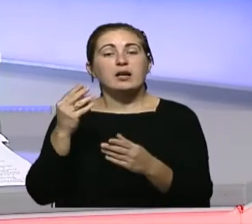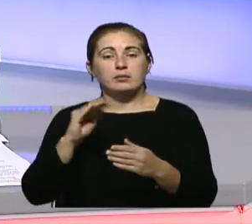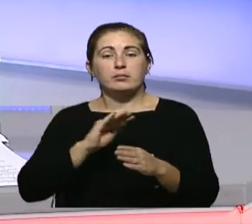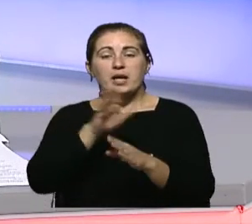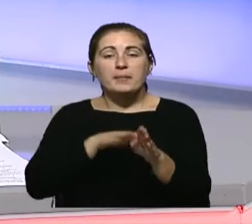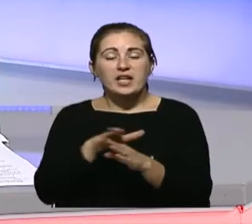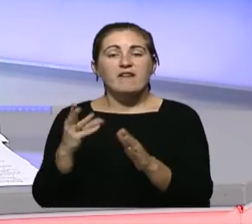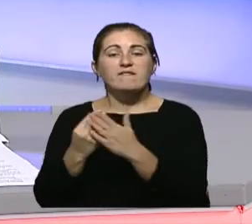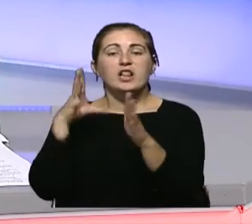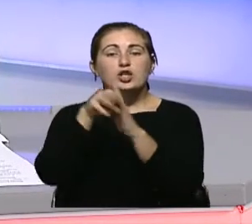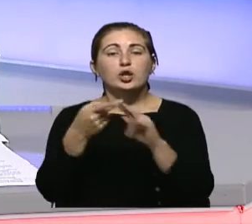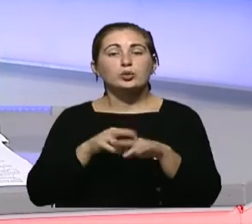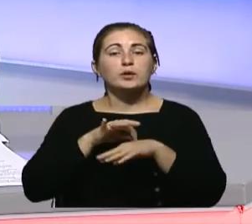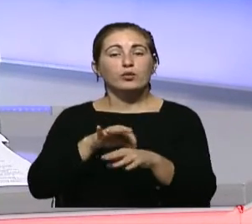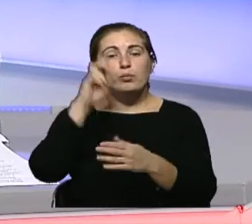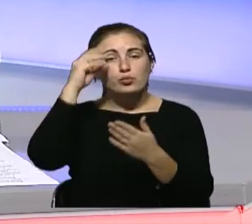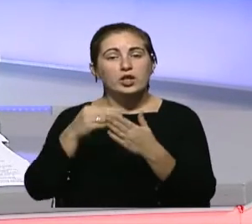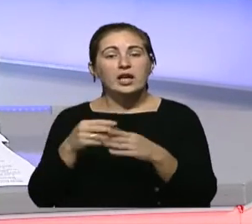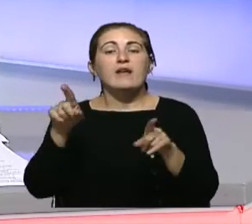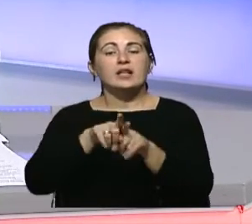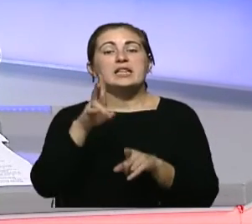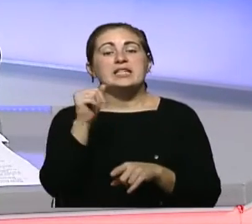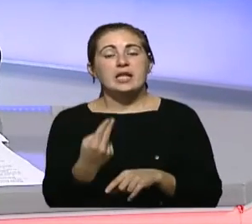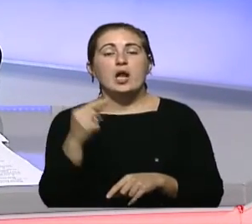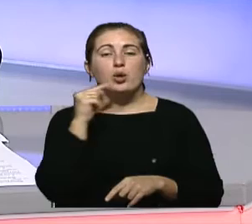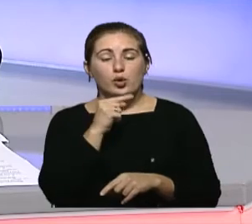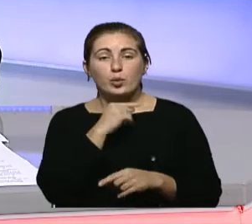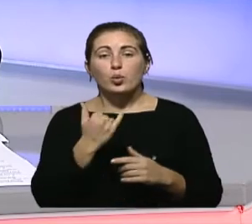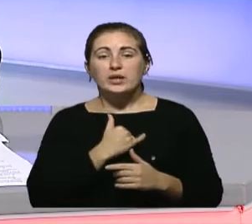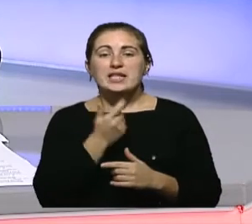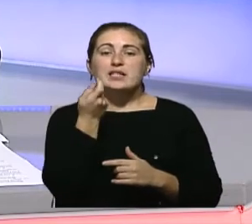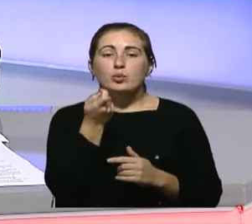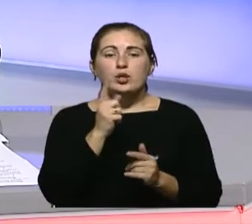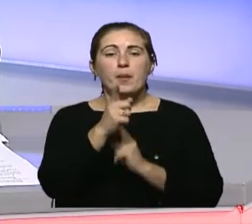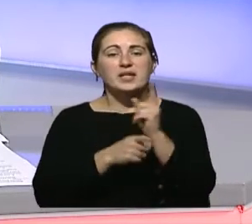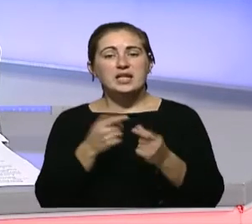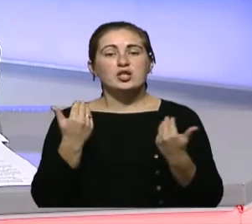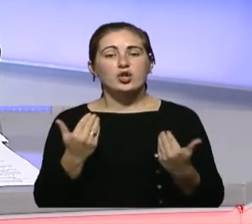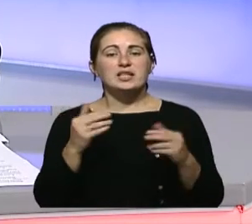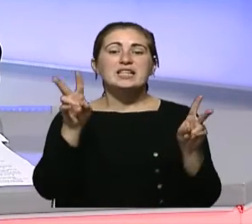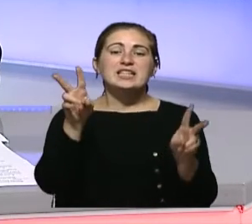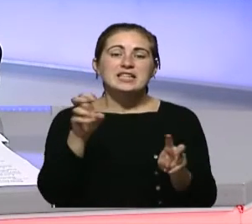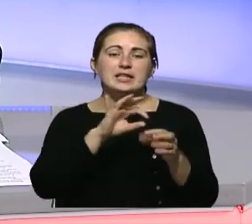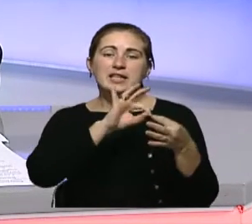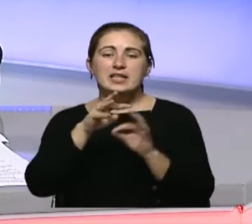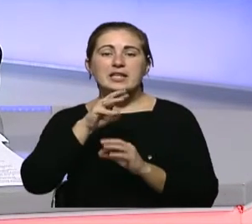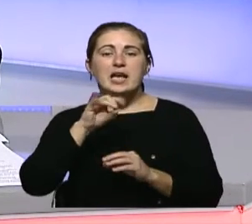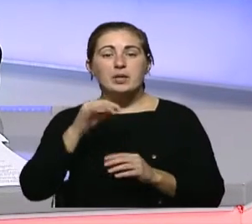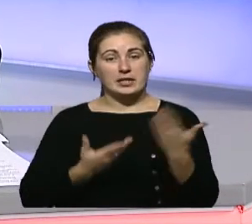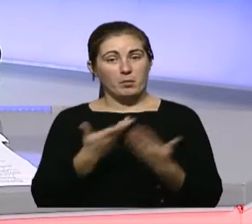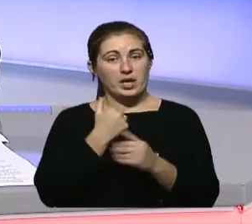которые производит бюджет Республики Крым, в национальной экономике. То есть у нас немножко поменялась сейчас терминология. Если мы